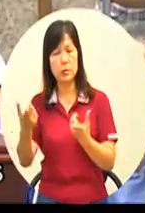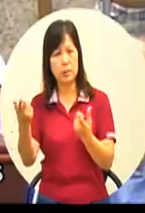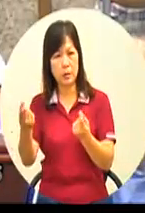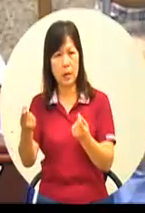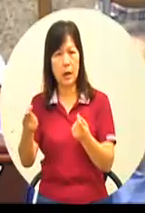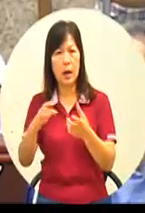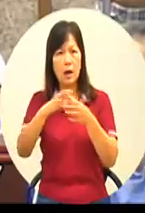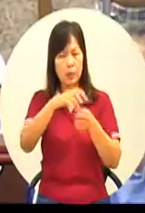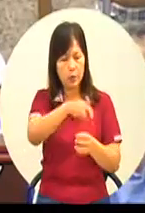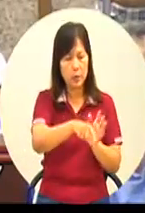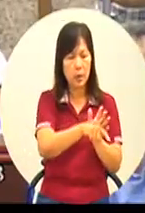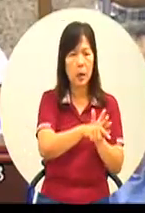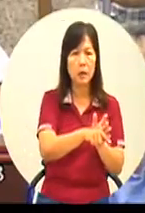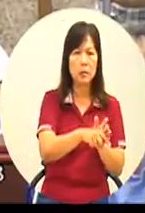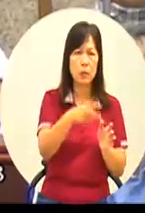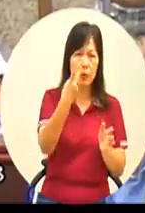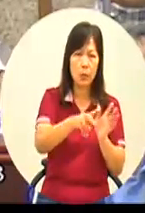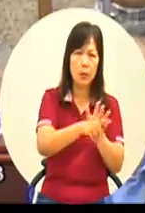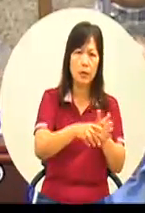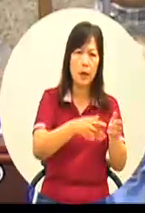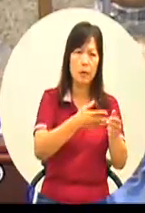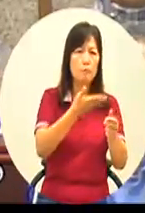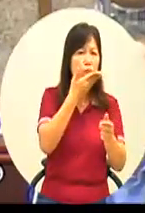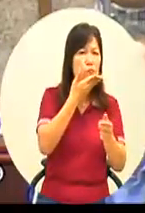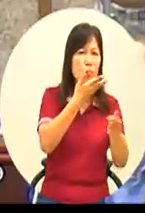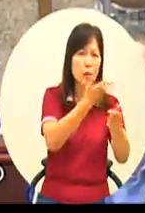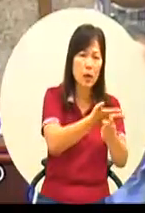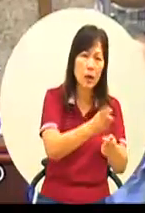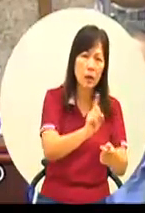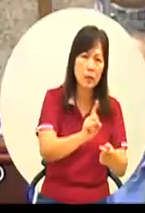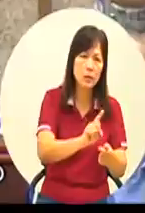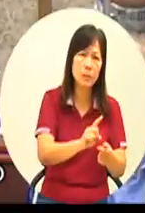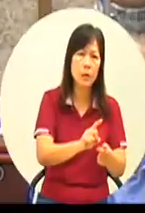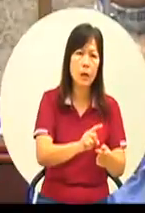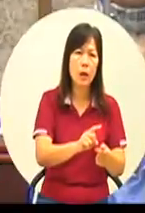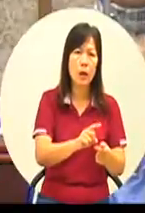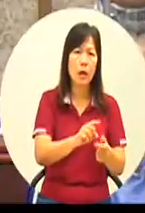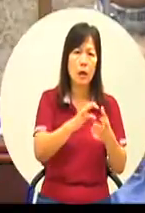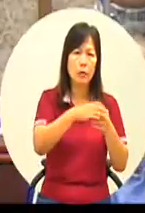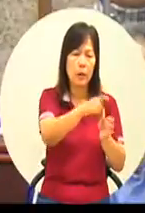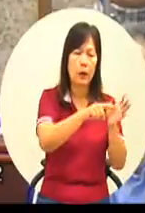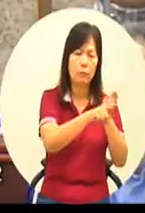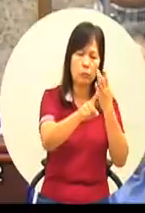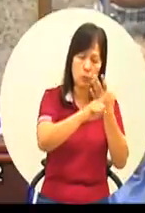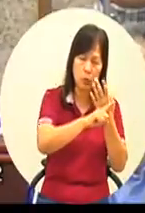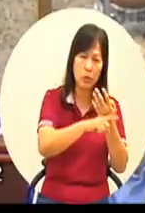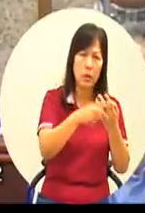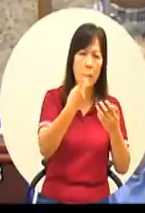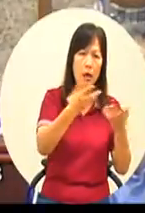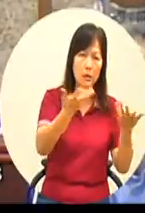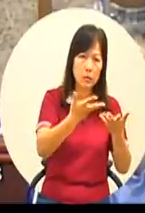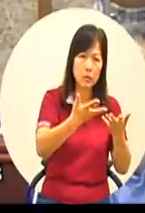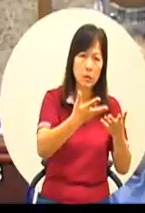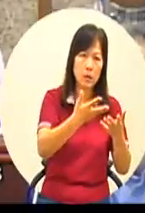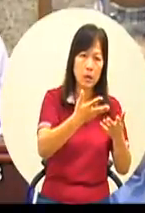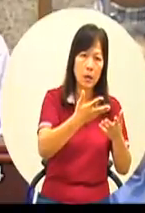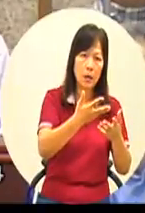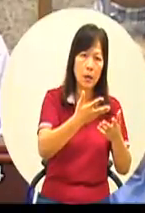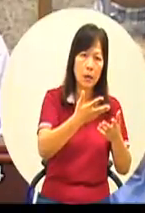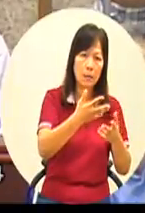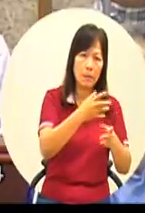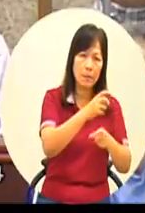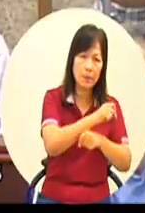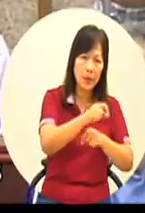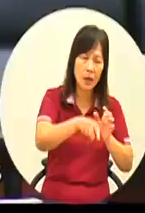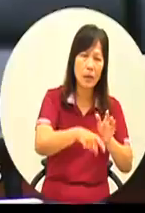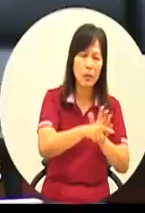因为这样好有任何的利益。就是说，他这个是为了他的专业，为了事务所去 是局长，你显